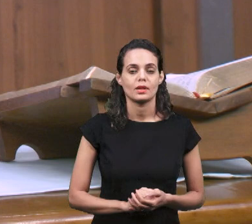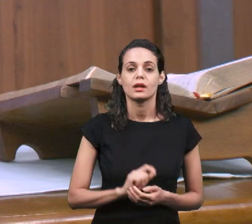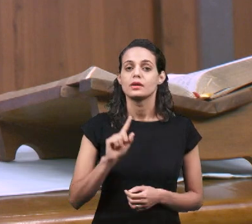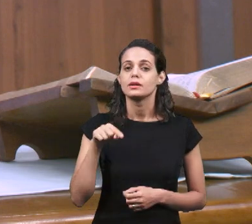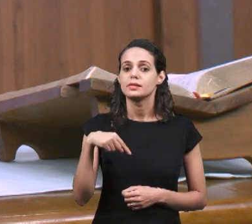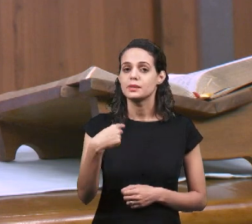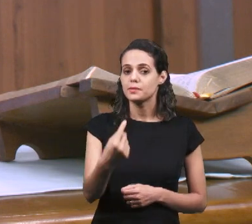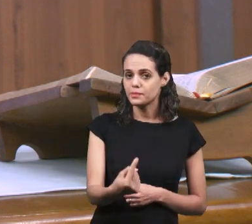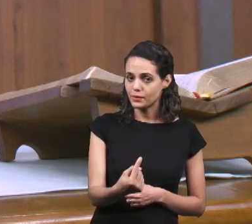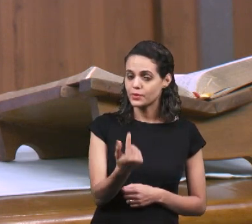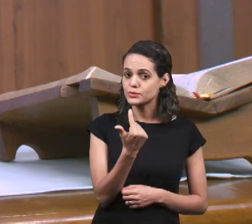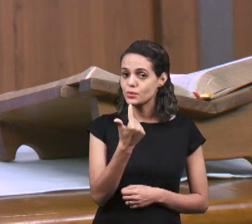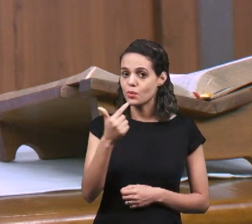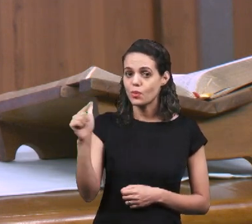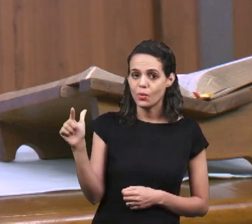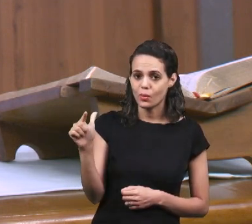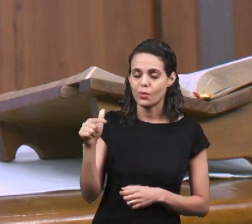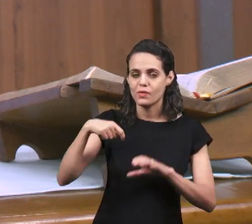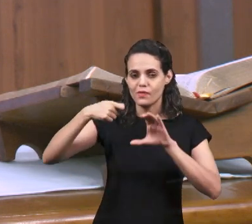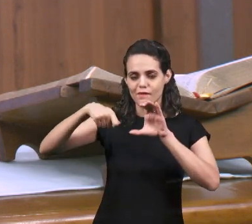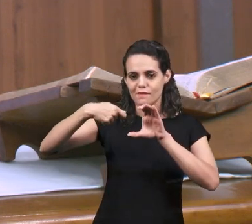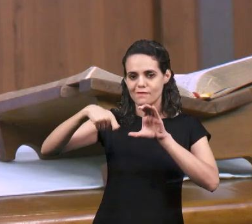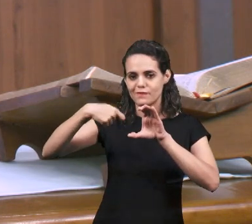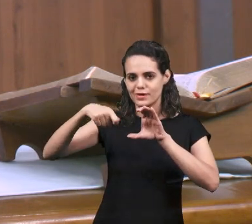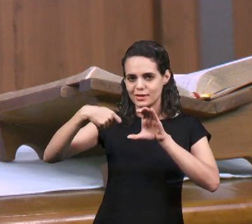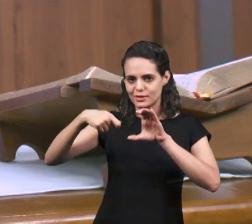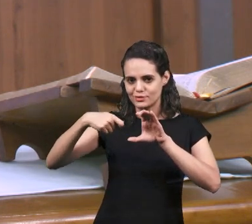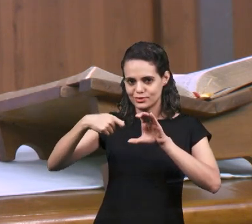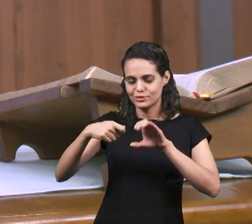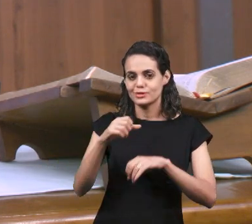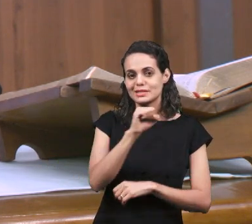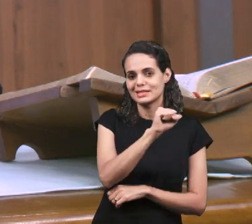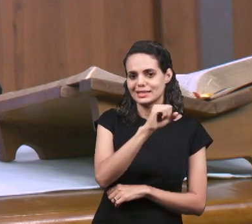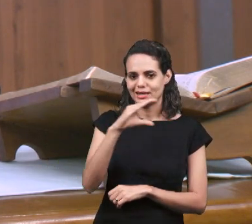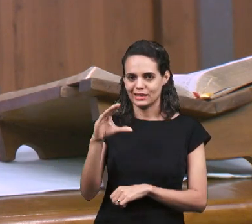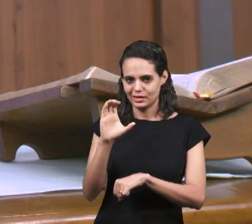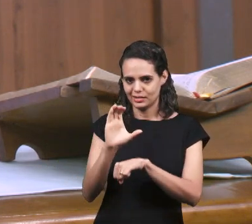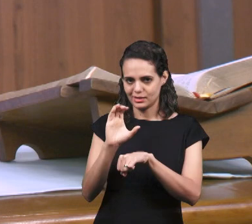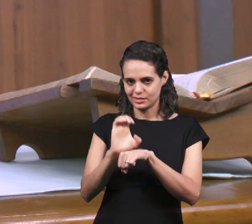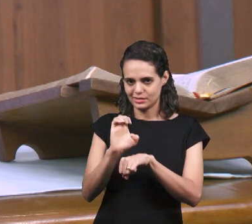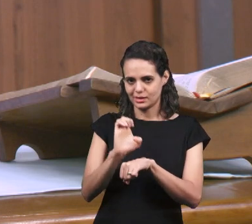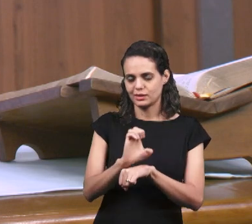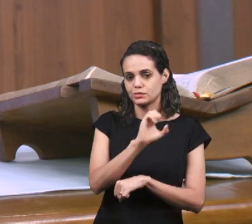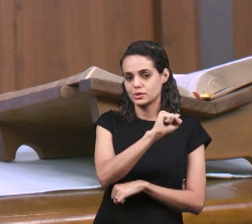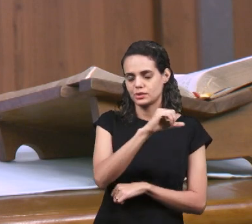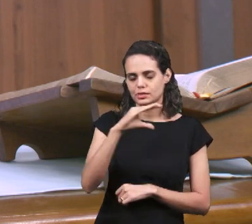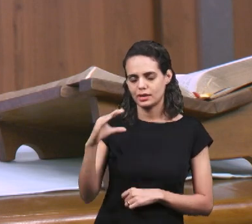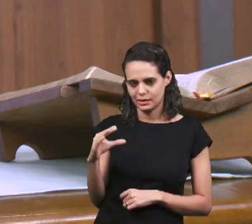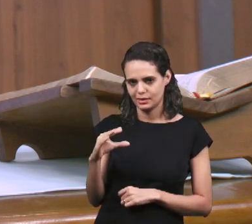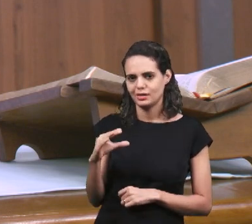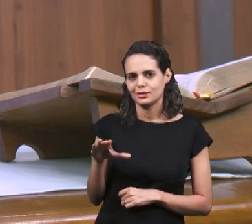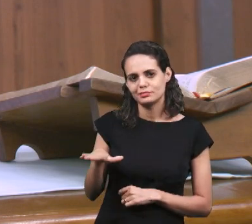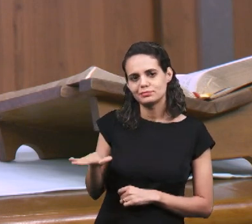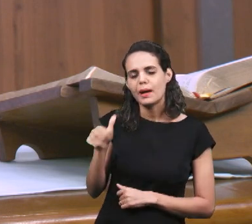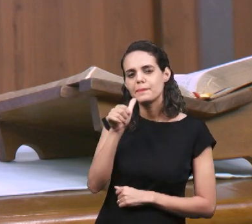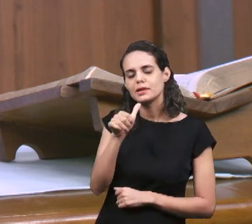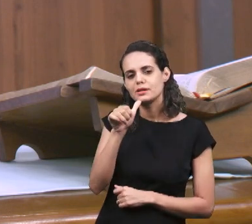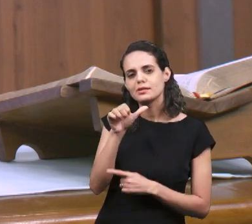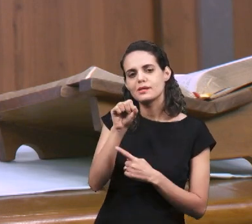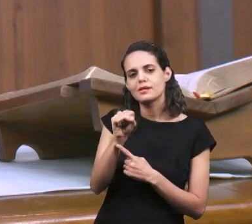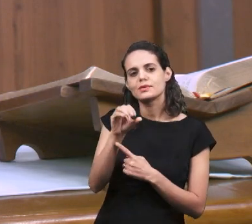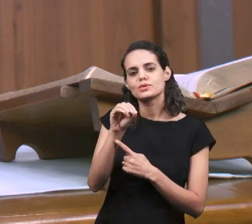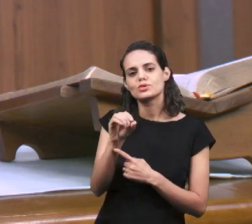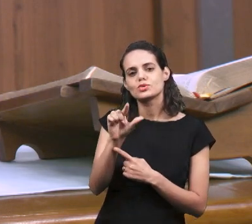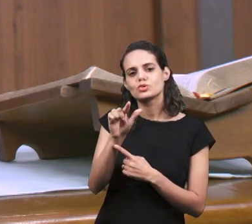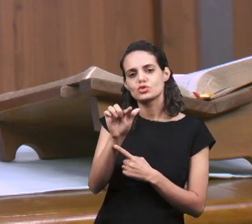des États-Unis. Une autre vidéo à Santa Catarina, ou dans l'état de Santa Catarina au Brésil. Sophia, la classe des enfants,